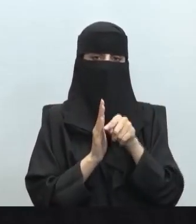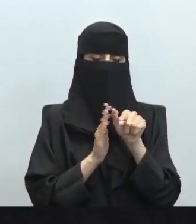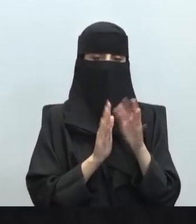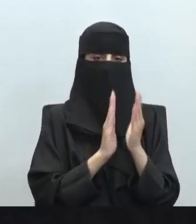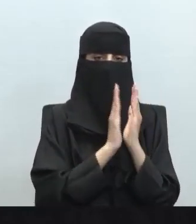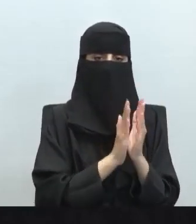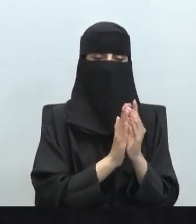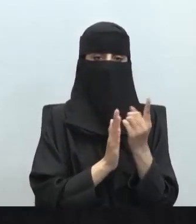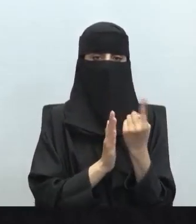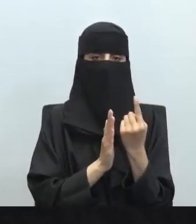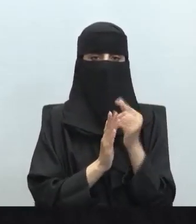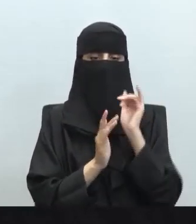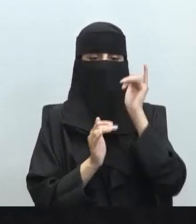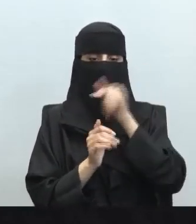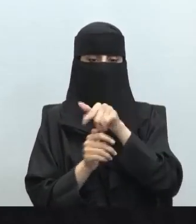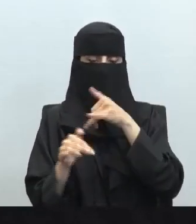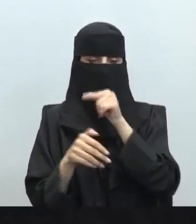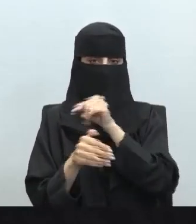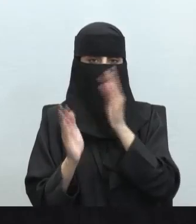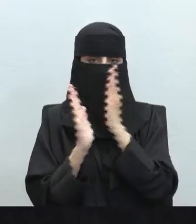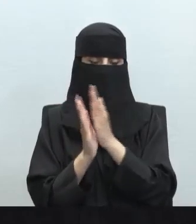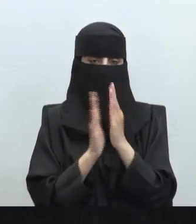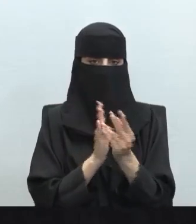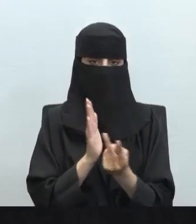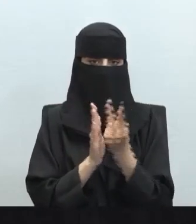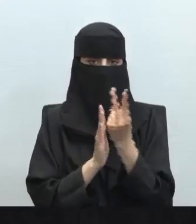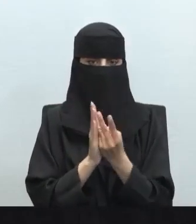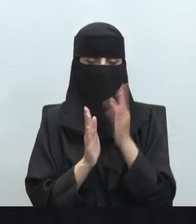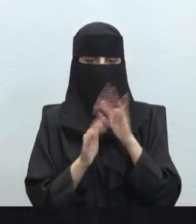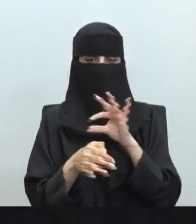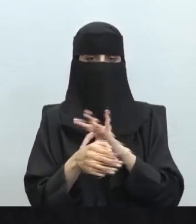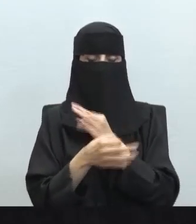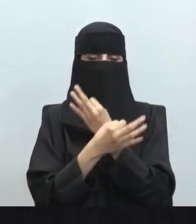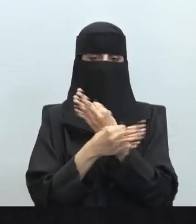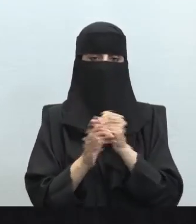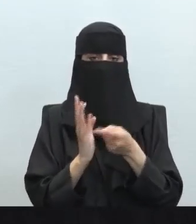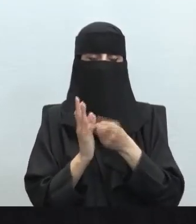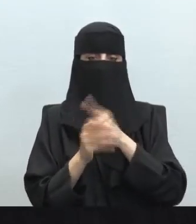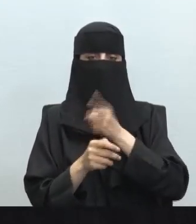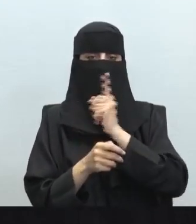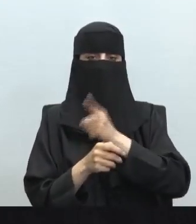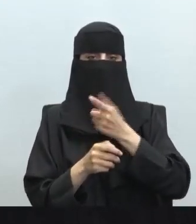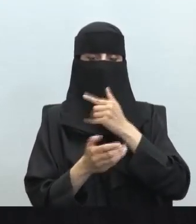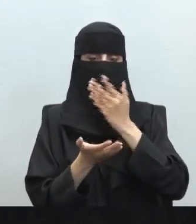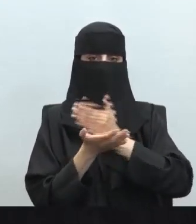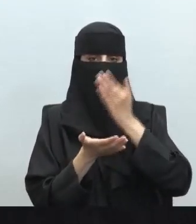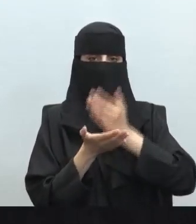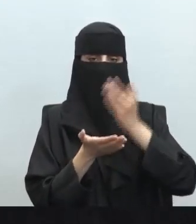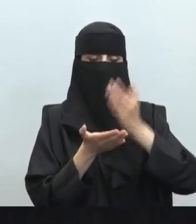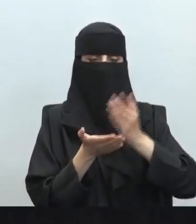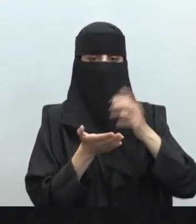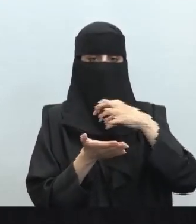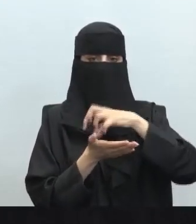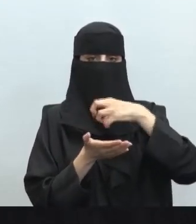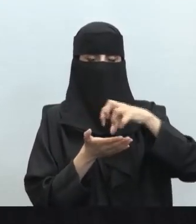تداخل الار ان اي يكون هذا الار ان اي عباره عن سلسلتين هنا تاتي الاجسام مباشره باعطاء اوامر لتقطيع احد هذه